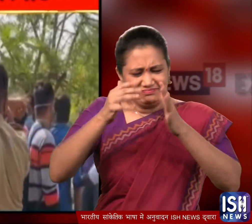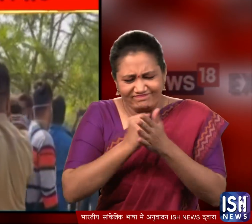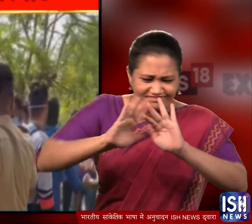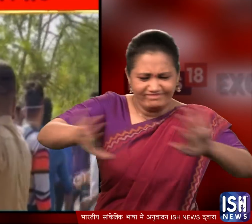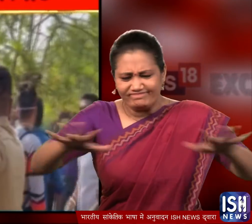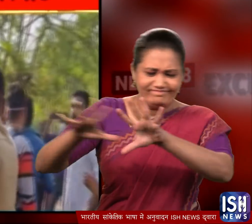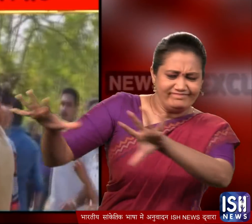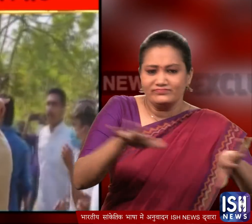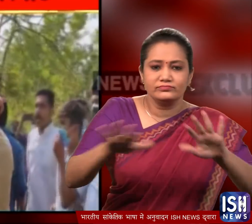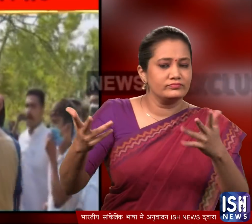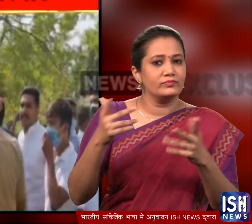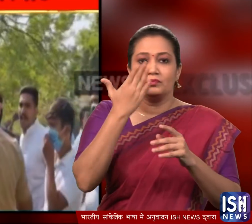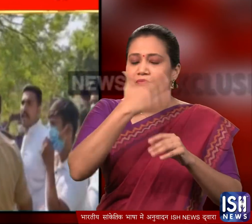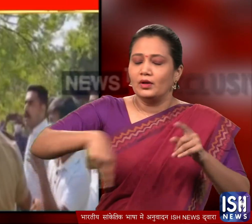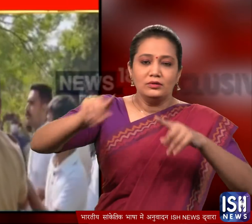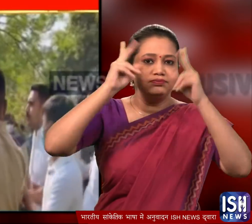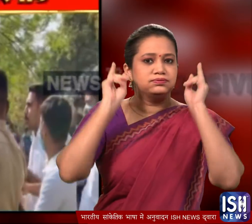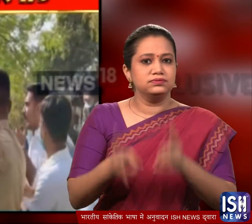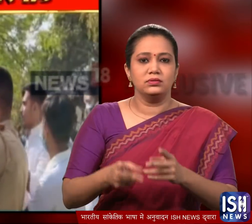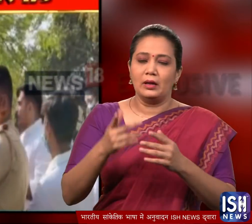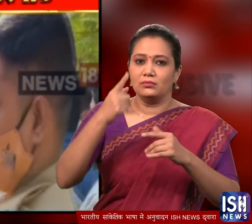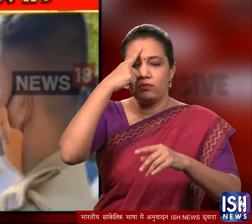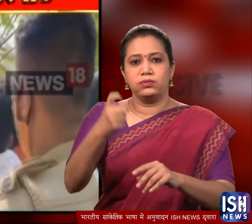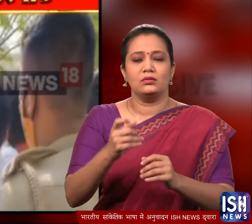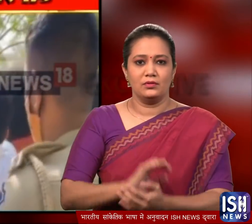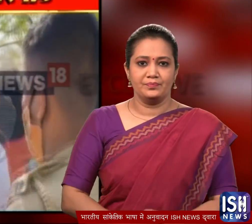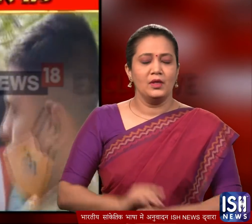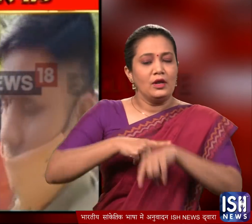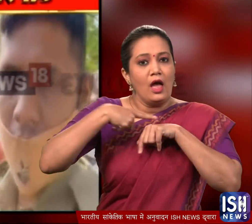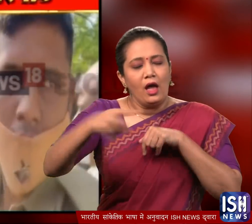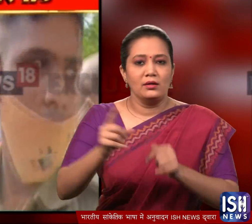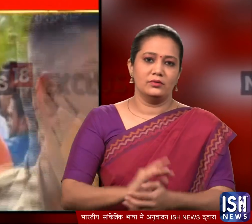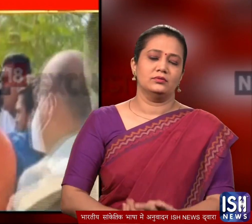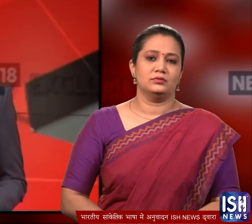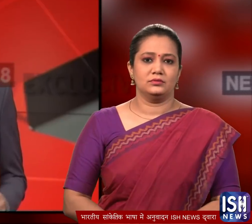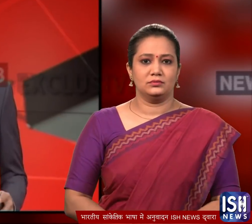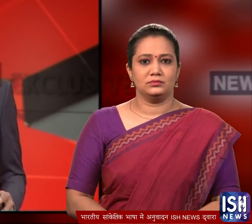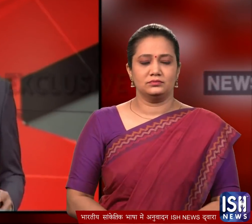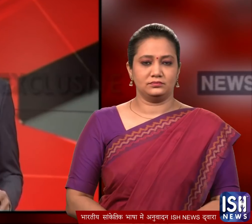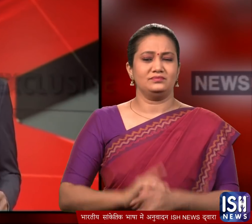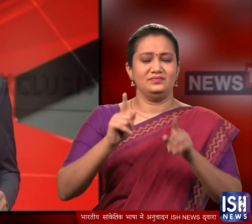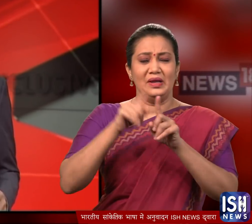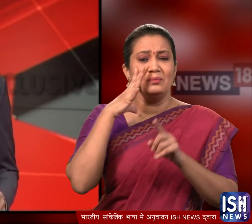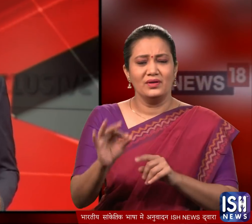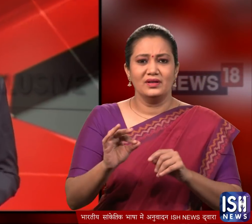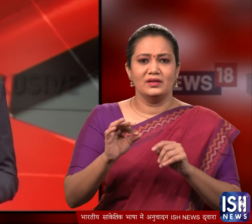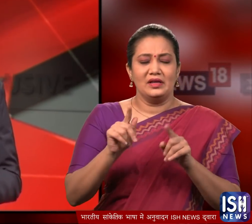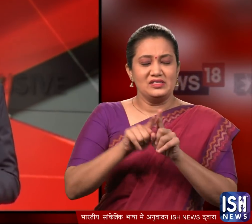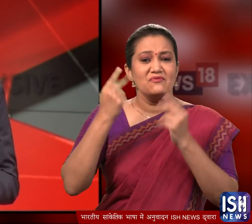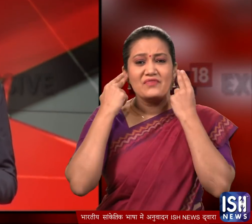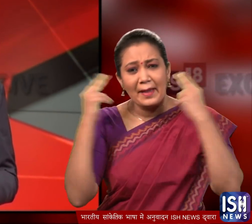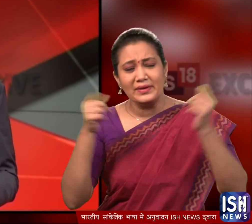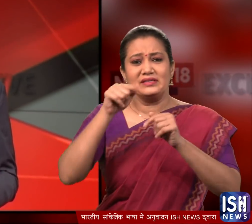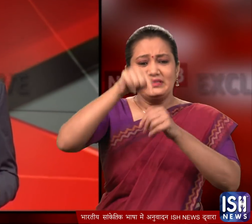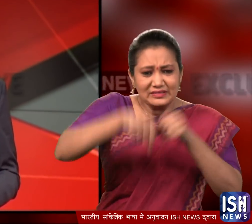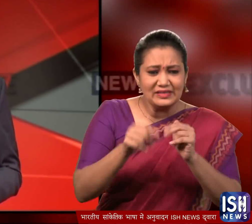भी बीच बचाव करने की कोशिश की, लेकिन छात्रों पर काबू पाने में पुलिस वालों को भी लंबा वक्त लग गया। बात की एक बात है कि हम लोगों ने देश